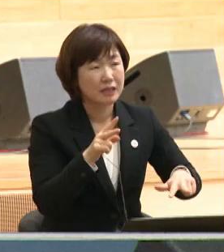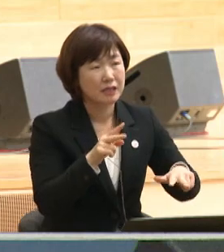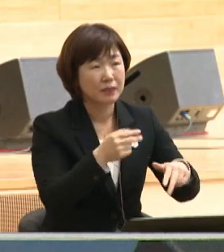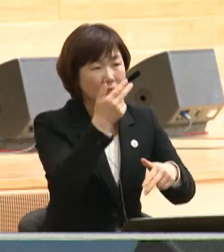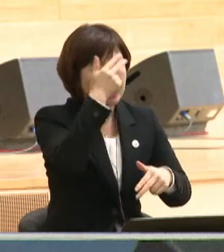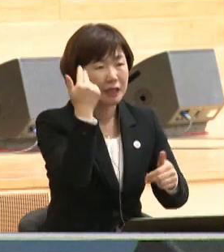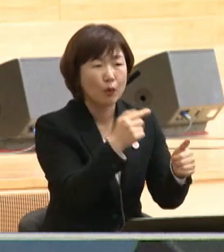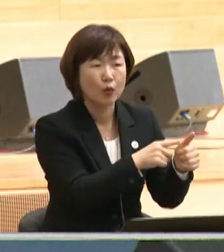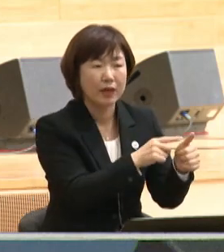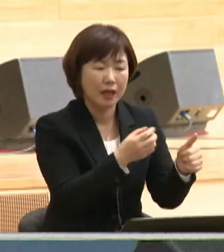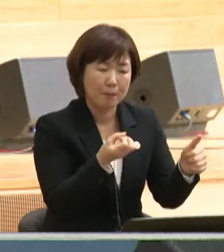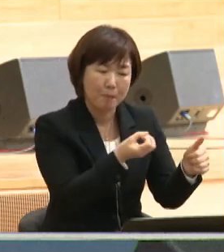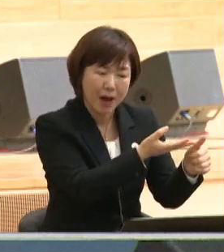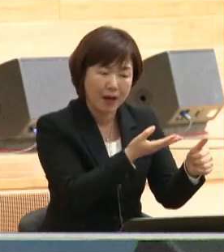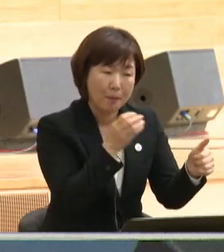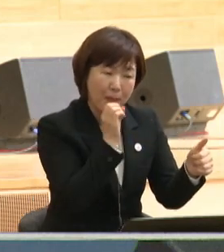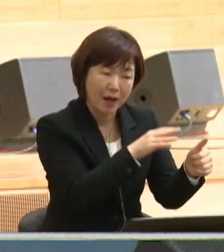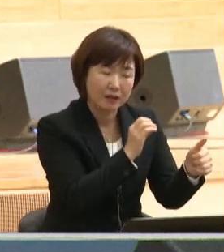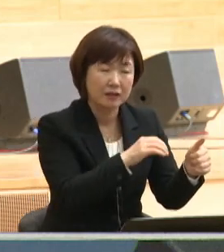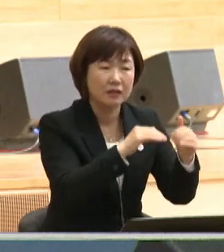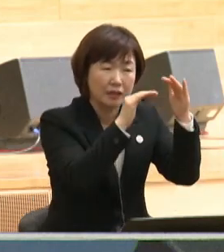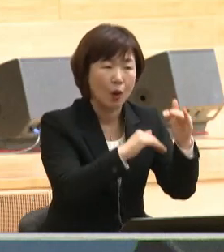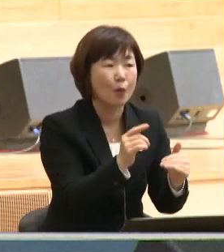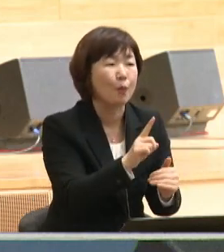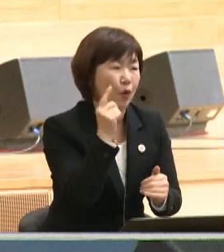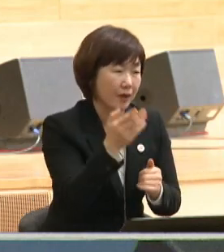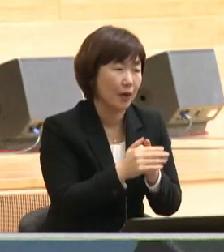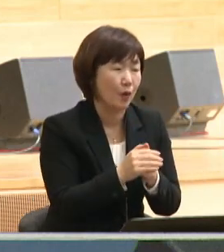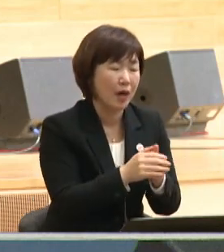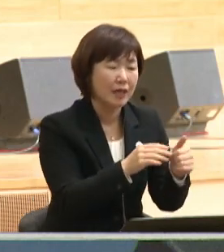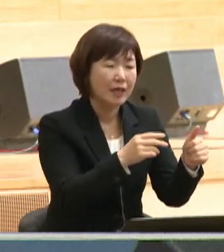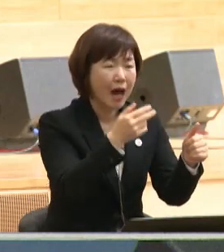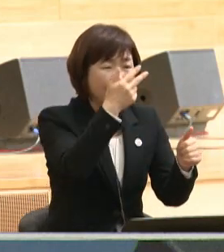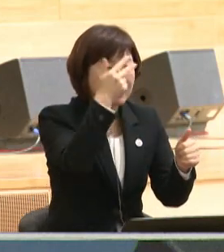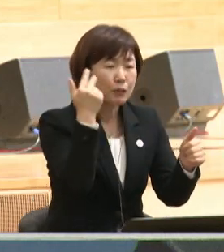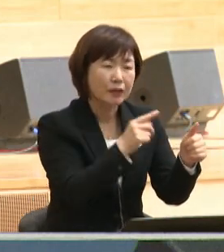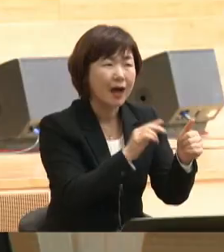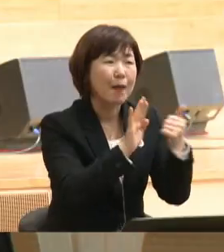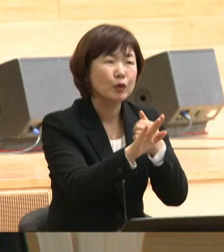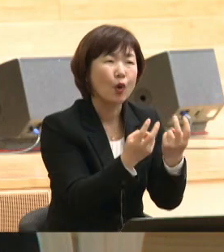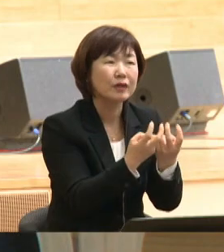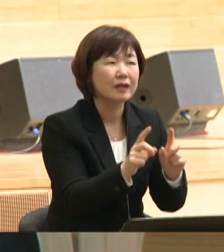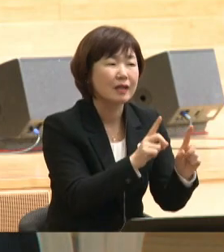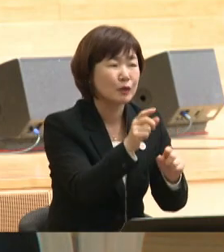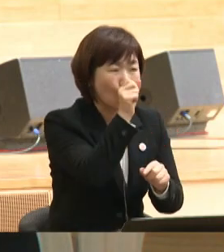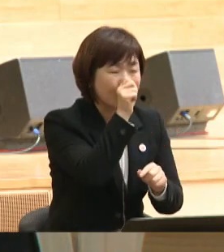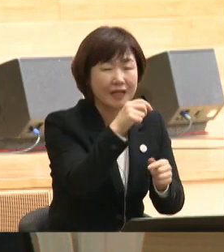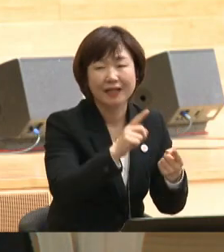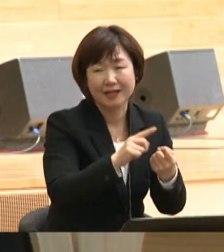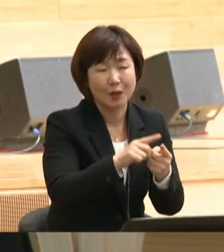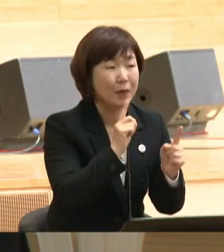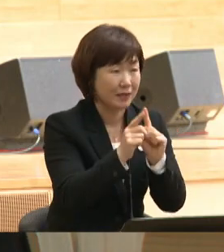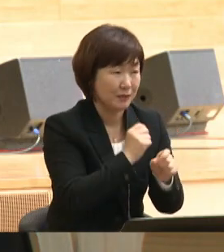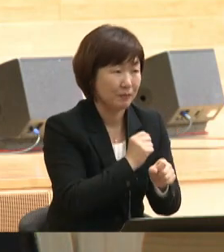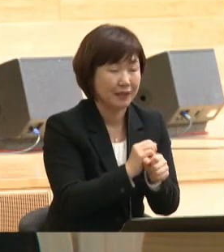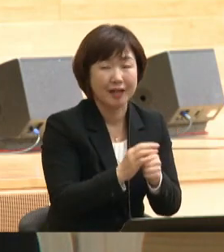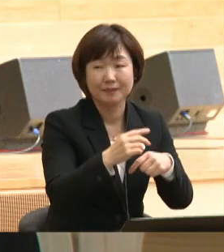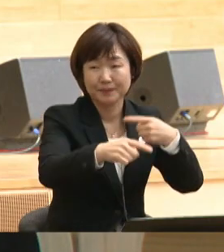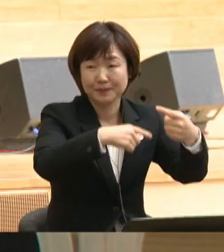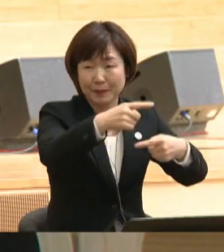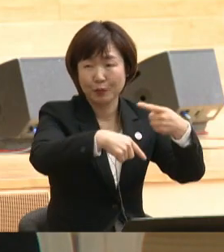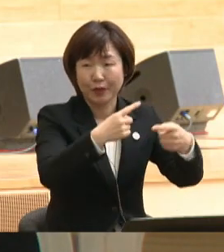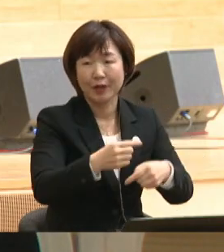메시지는 무엇이었을까요 바로 디모데가 어떻게 살기를 바랬을까요 우리 함께 따라하겠습니다 나와 함께